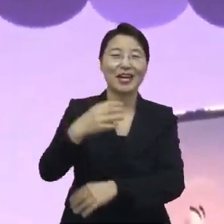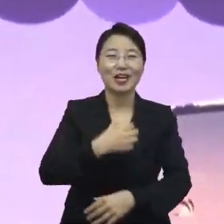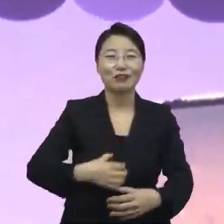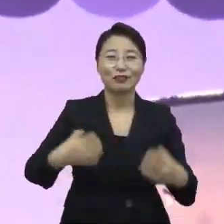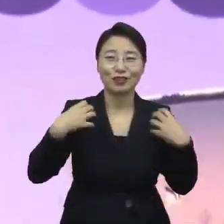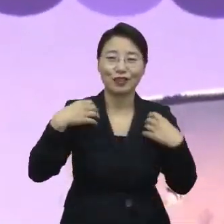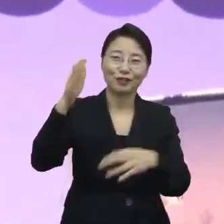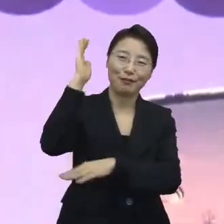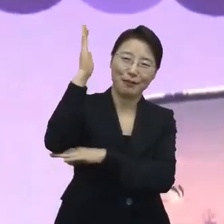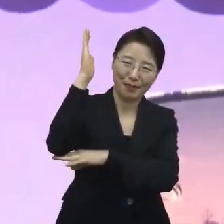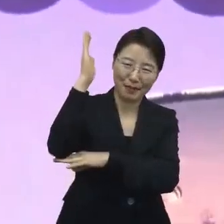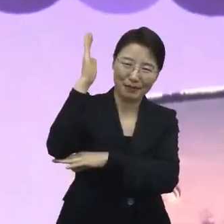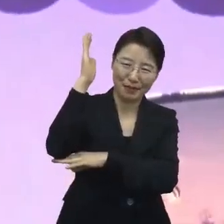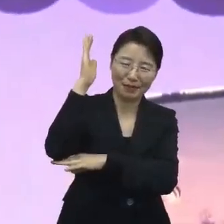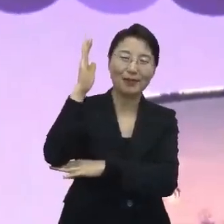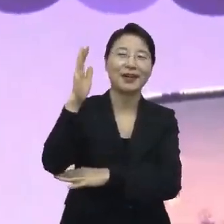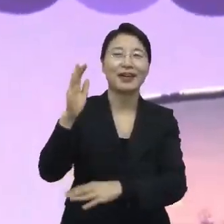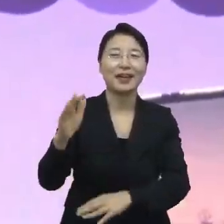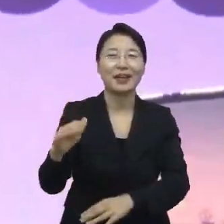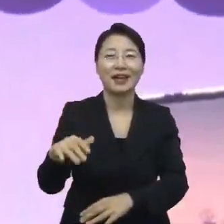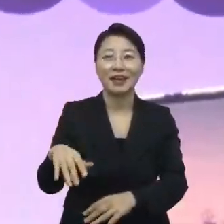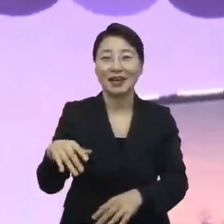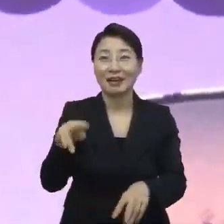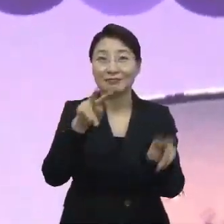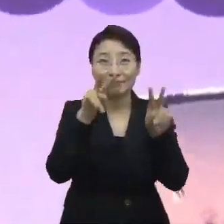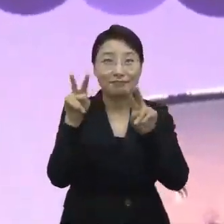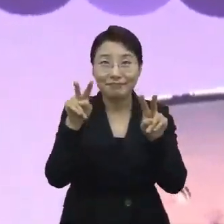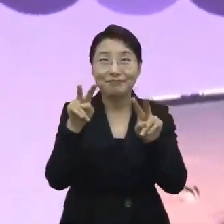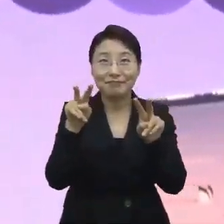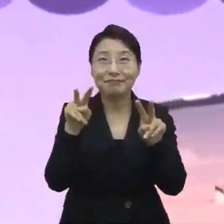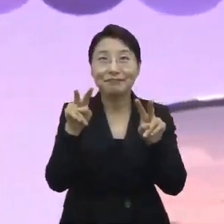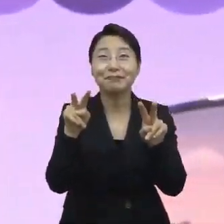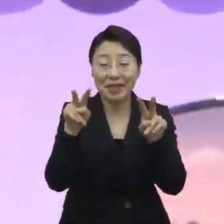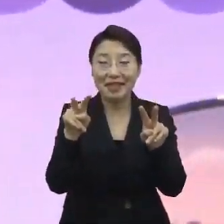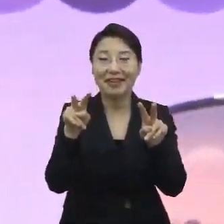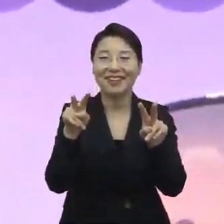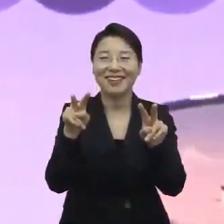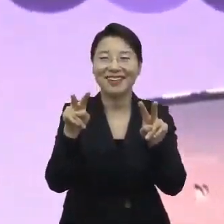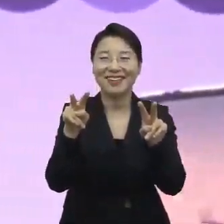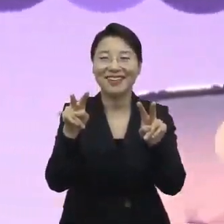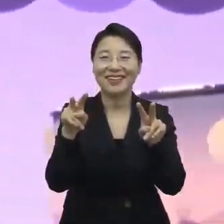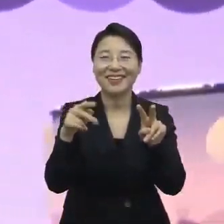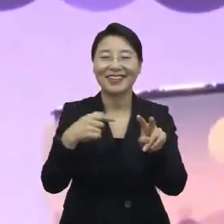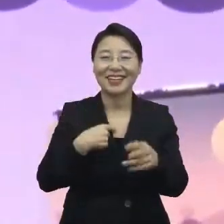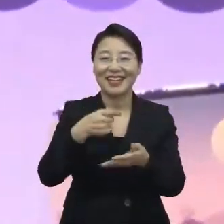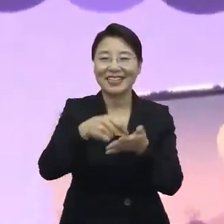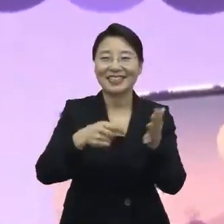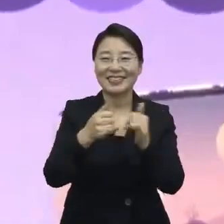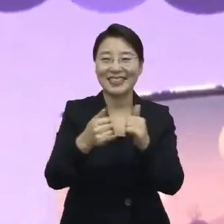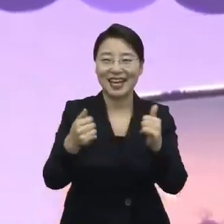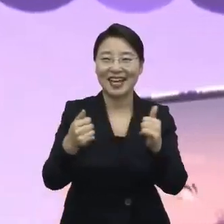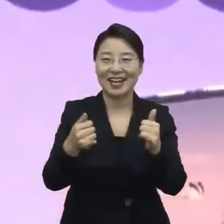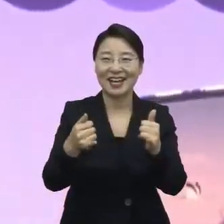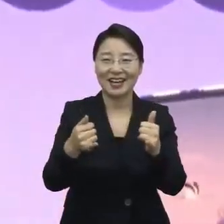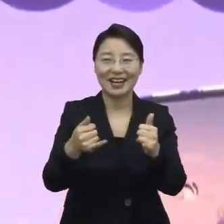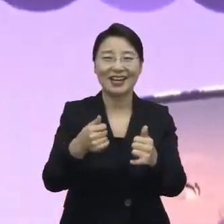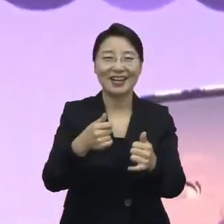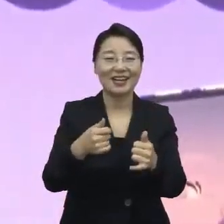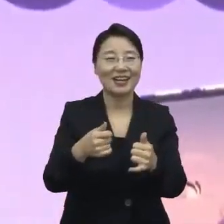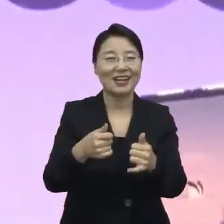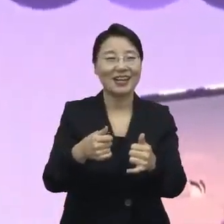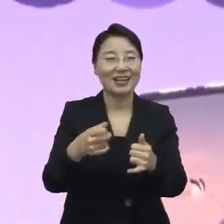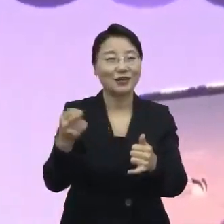구청 브리핑, 구정 브리핑을 정신을 놓고 정말 들었는데, 예, 제가 기자 생활 포함해서 한 30년